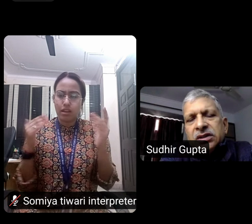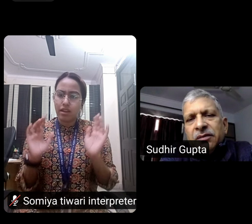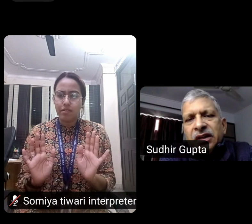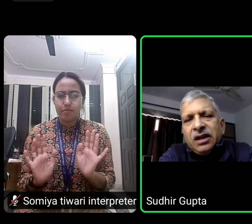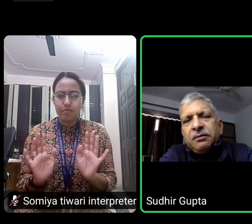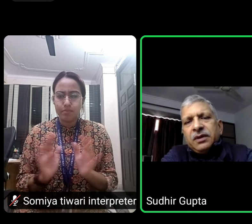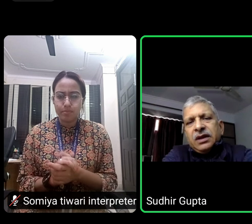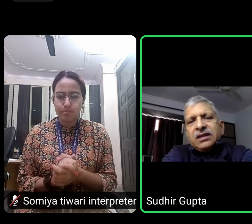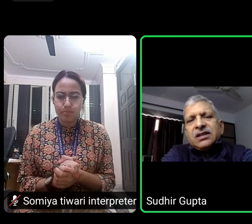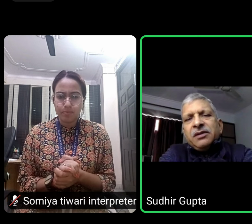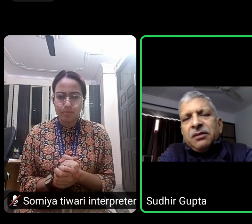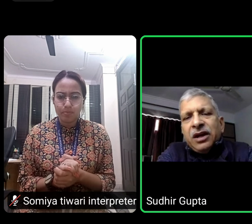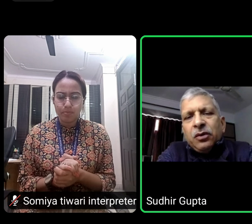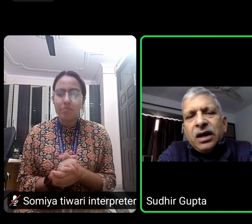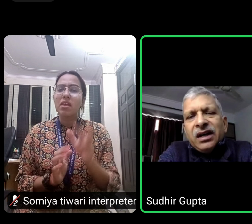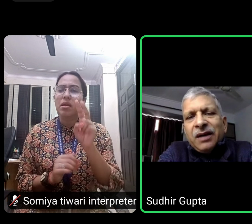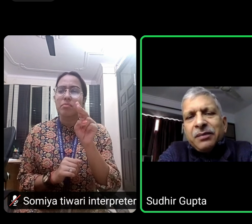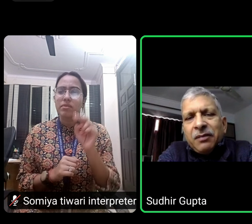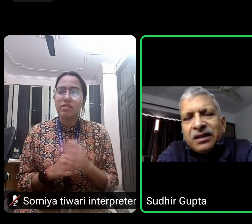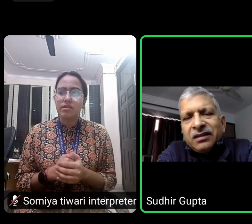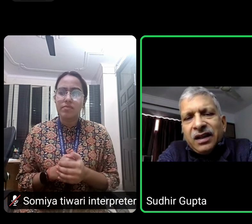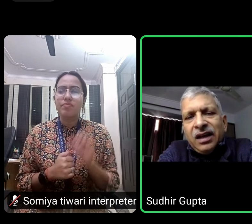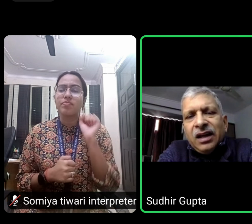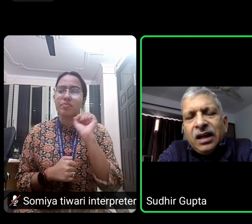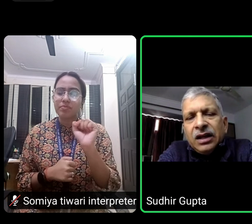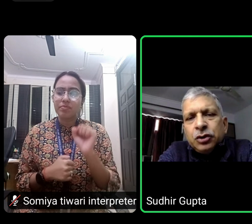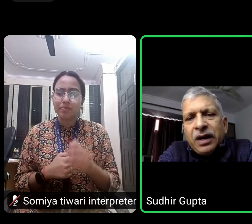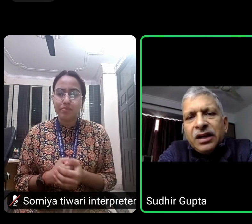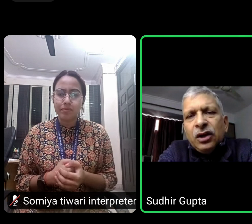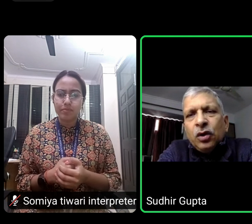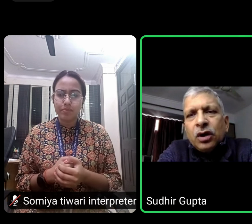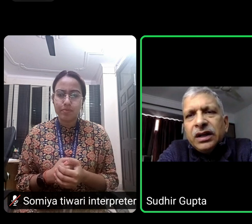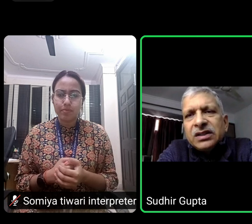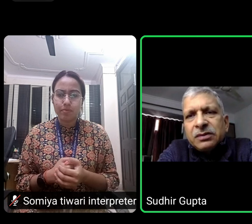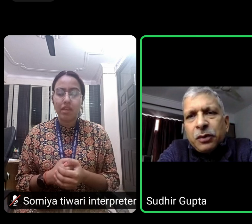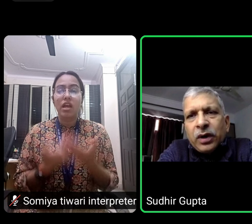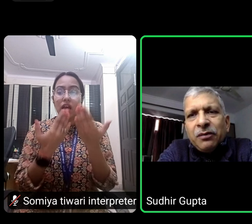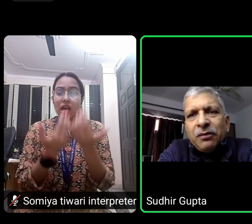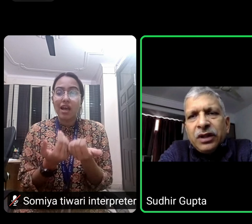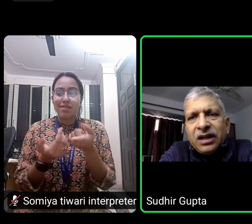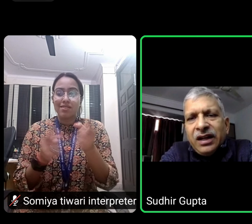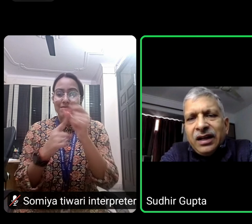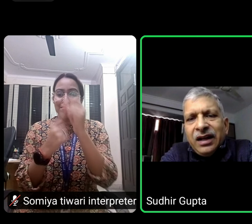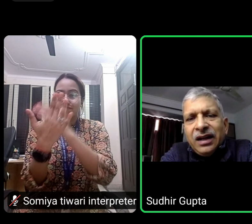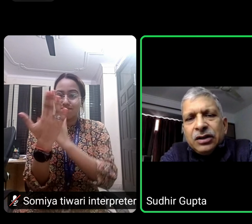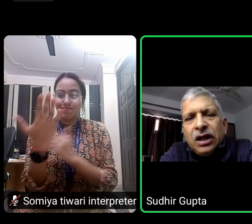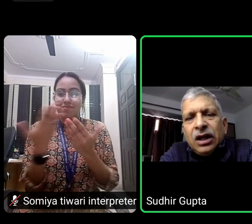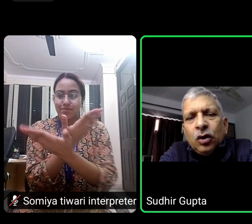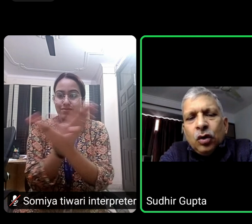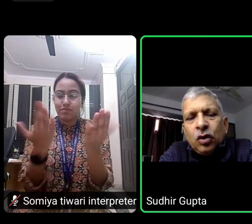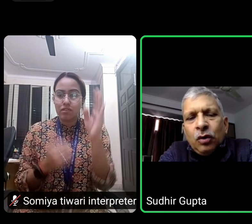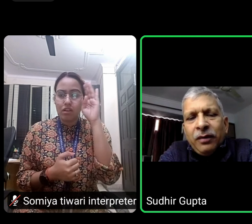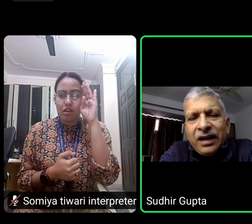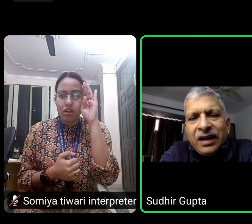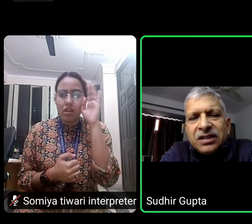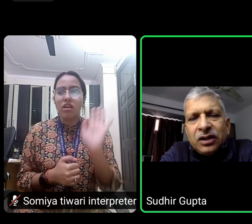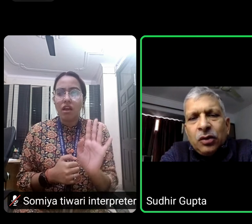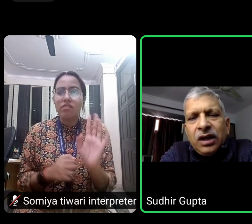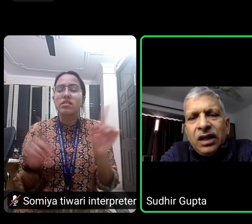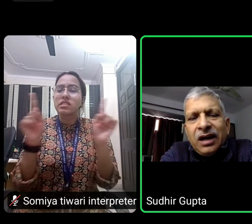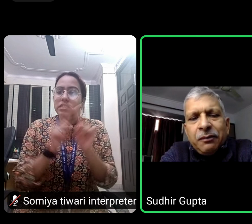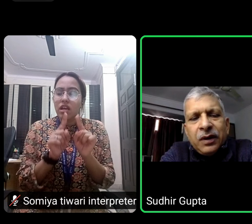तो इसका मतलब ये हुआ कि आपकी बात से जो बाकी लोग इस प्रोग्राम को देख रहे हैं, उनको मैं